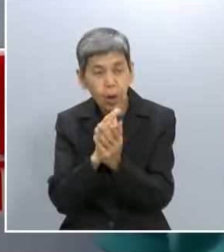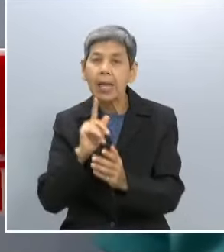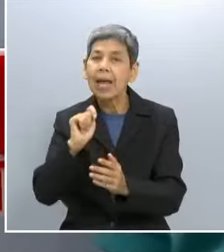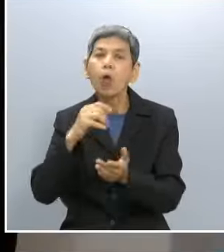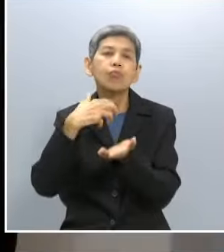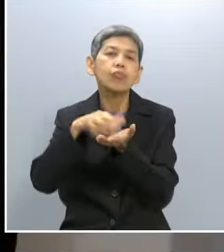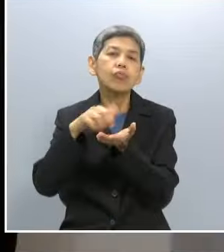ม